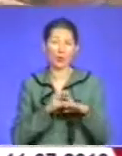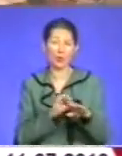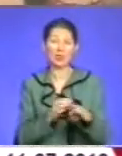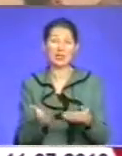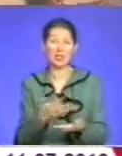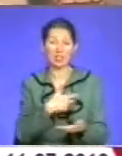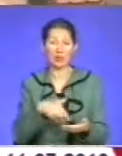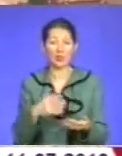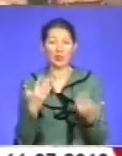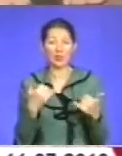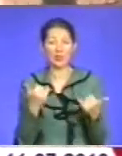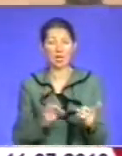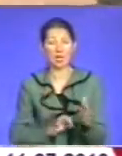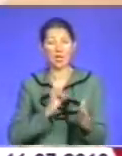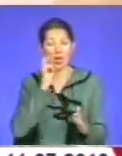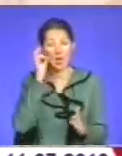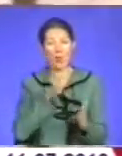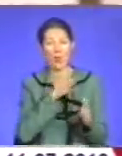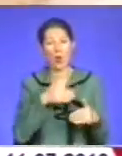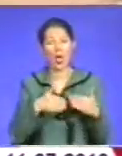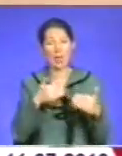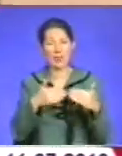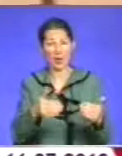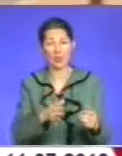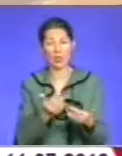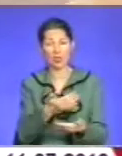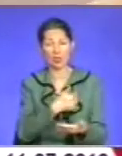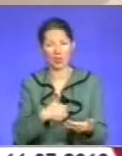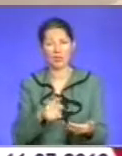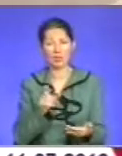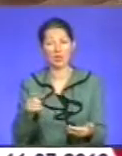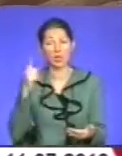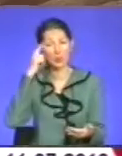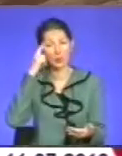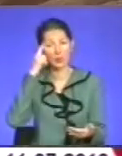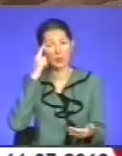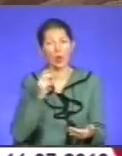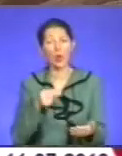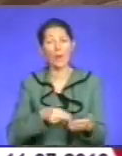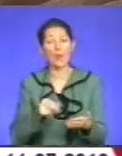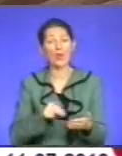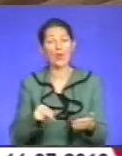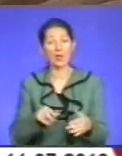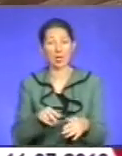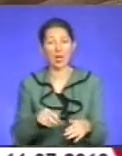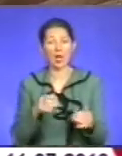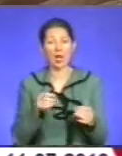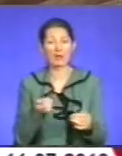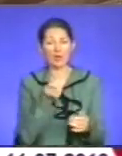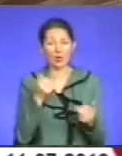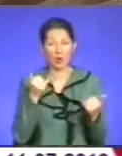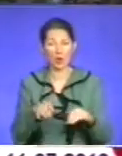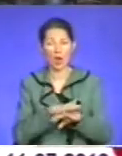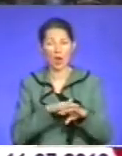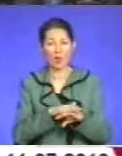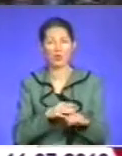Вже зараз на ранньому етапі жнив аграрії замислюються про збут зерна. Нині на ринку достатньо вітчизняного, нового врожаю.